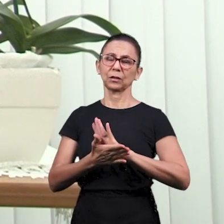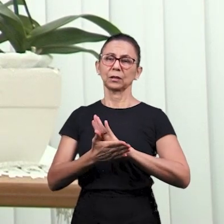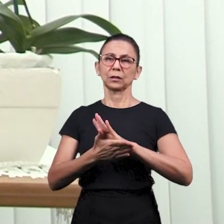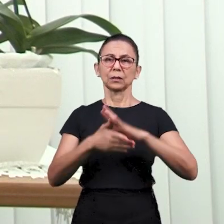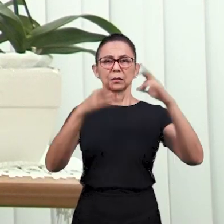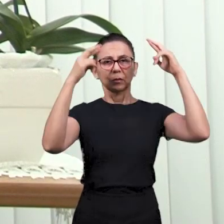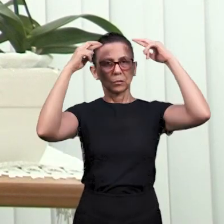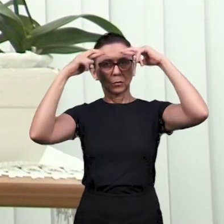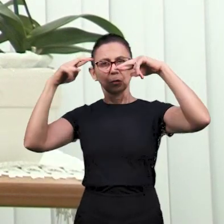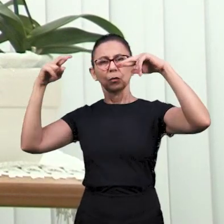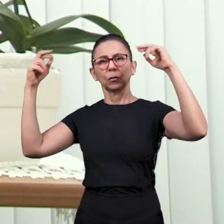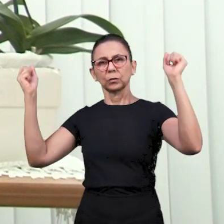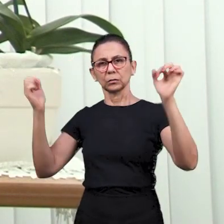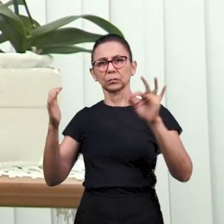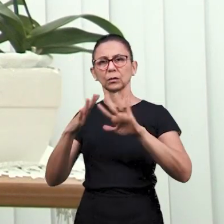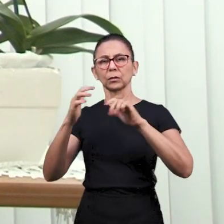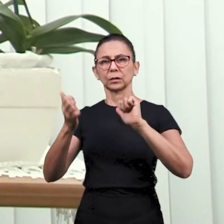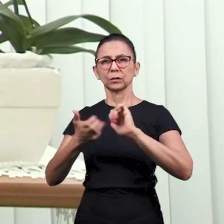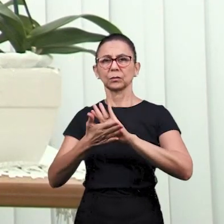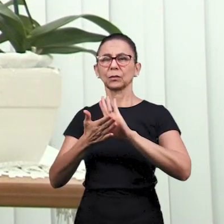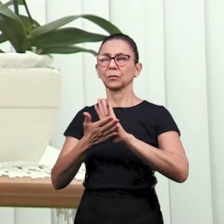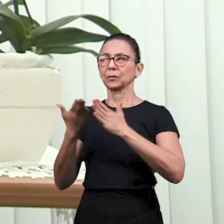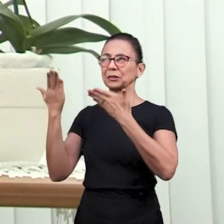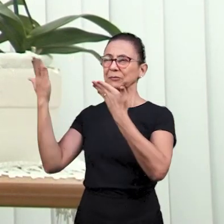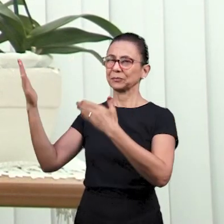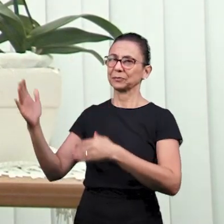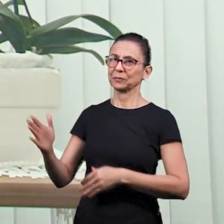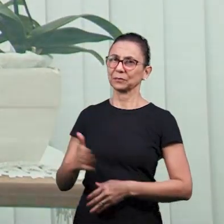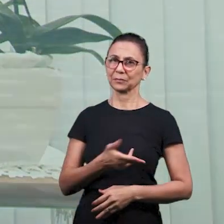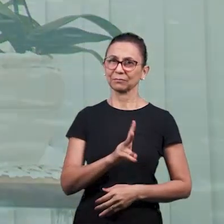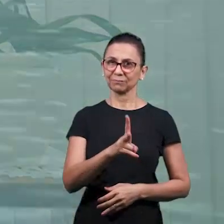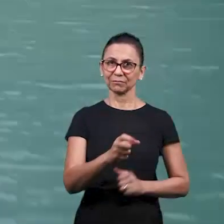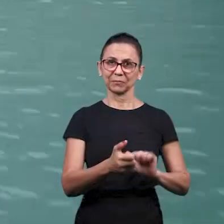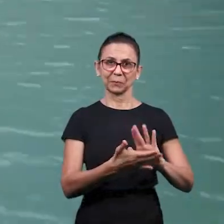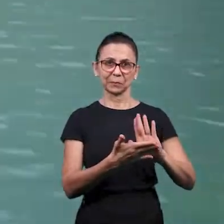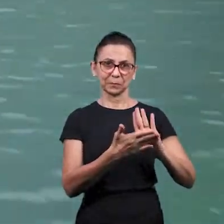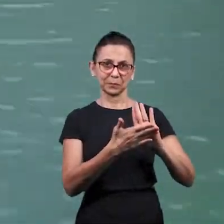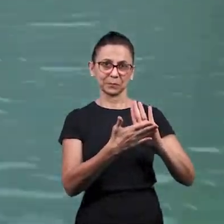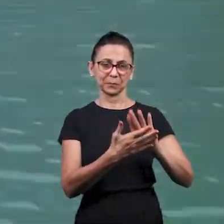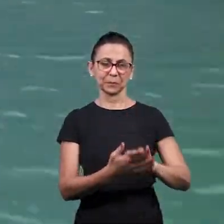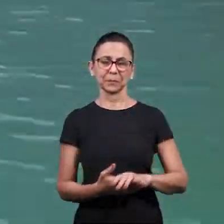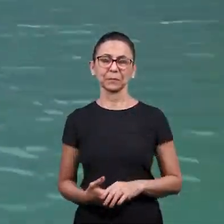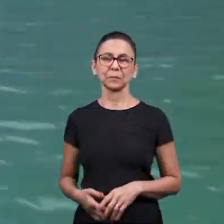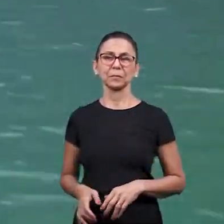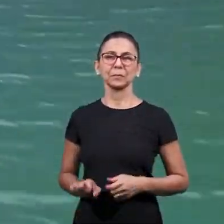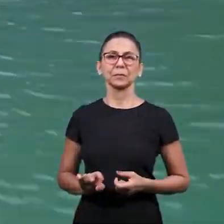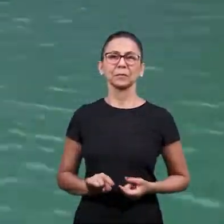своего народа, Ему вся слава, Ему вся хвала. Давайте споем еще один псалом.